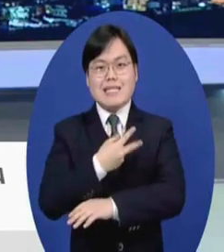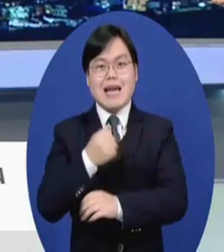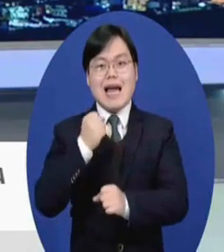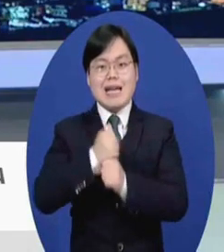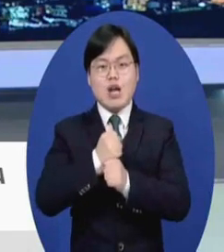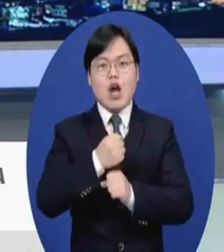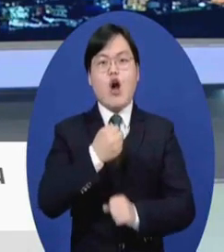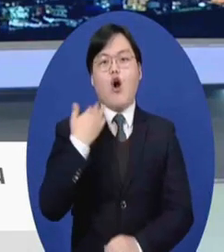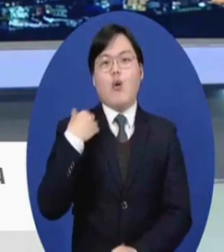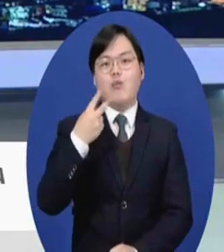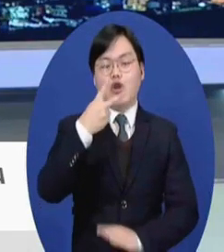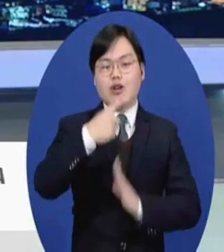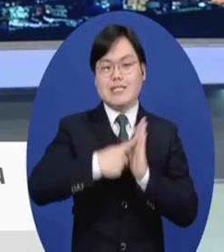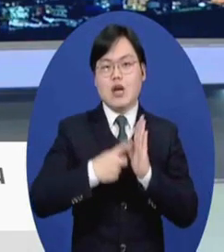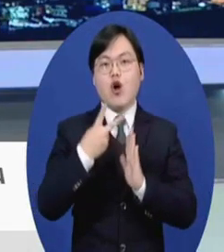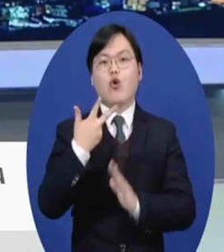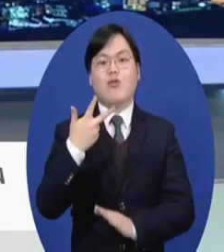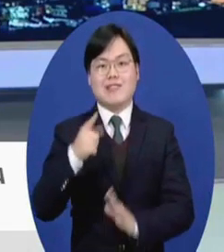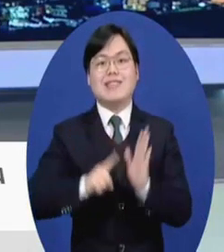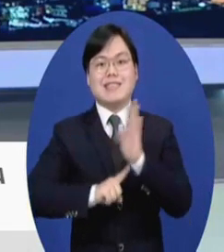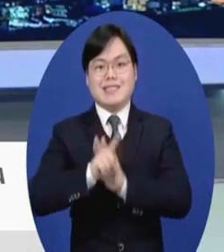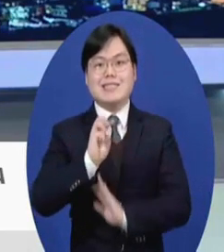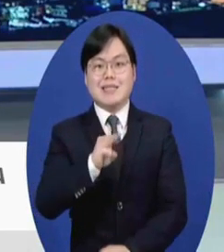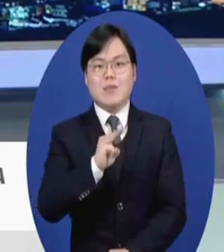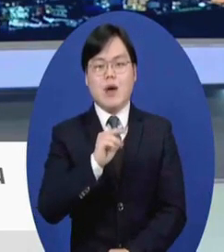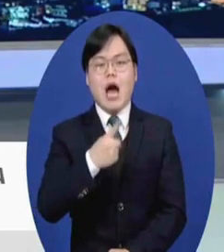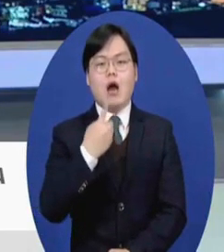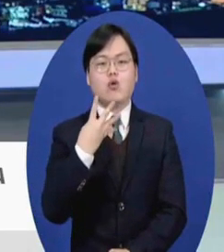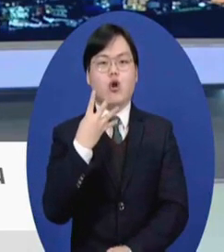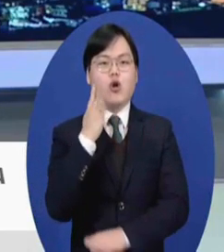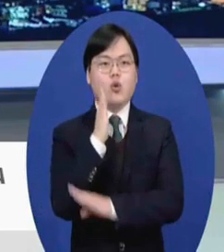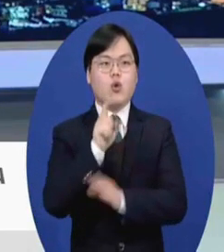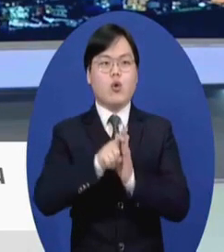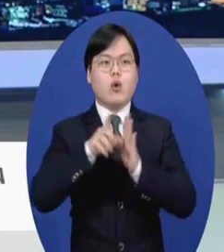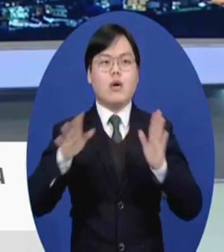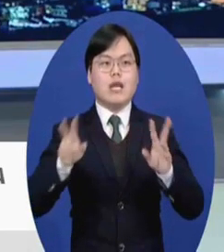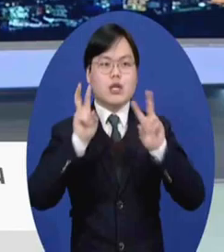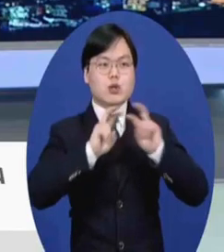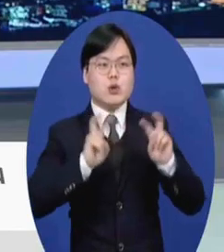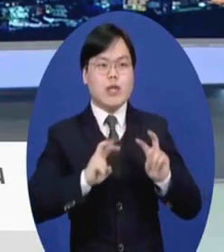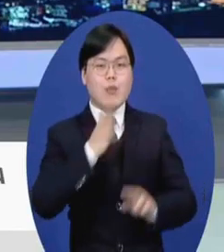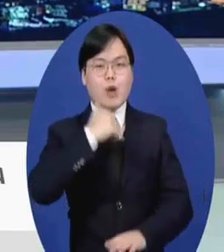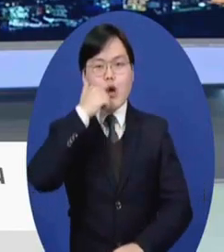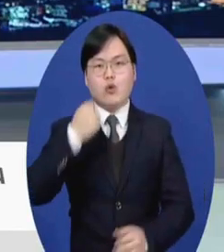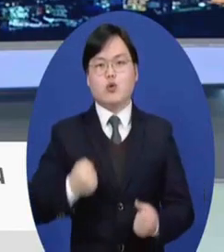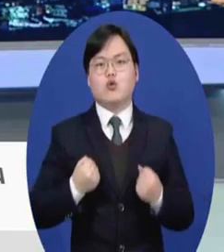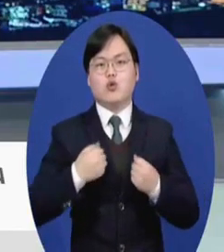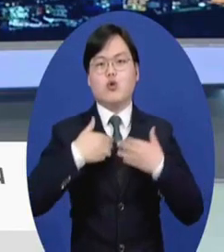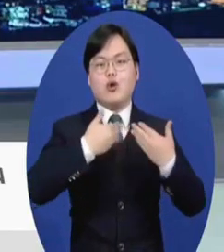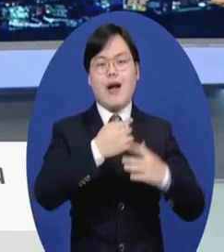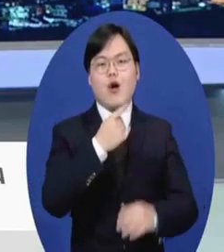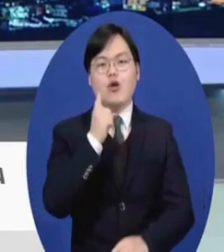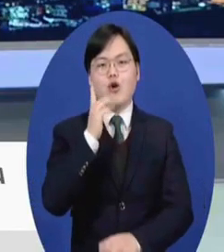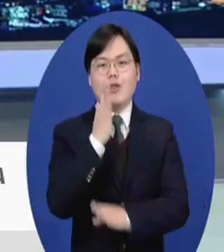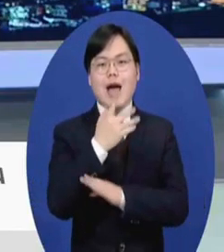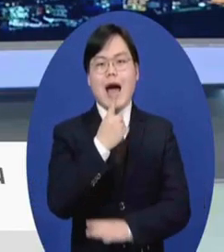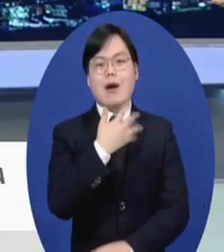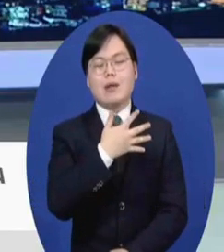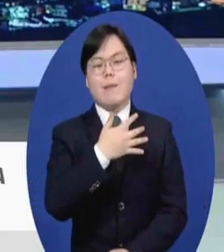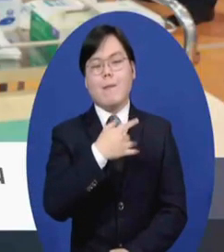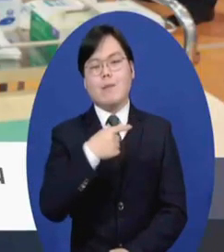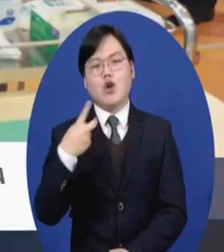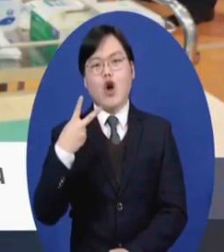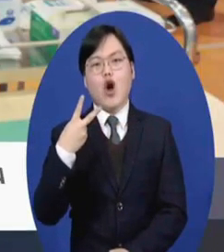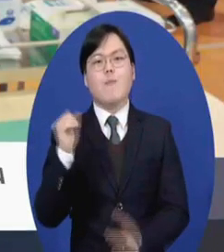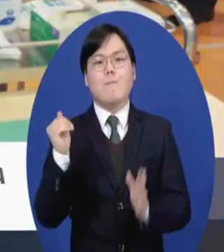эхэлсэн. Улсын онцгой комисс 14 хоног тандан судалсны дараа дархлаажуулах ажлыг эрчимжүүлж өдөрт 10-20 мянган хүнийг